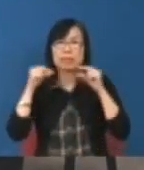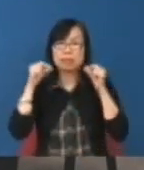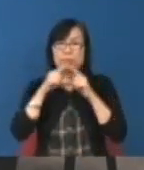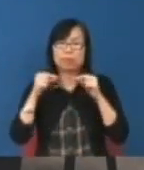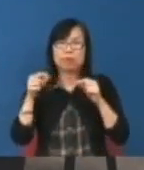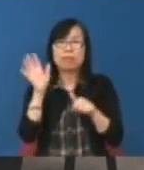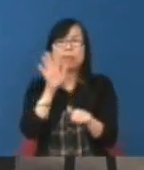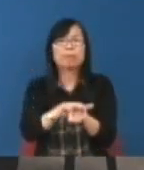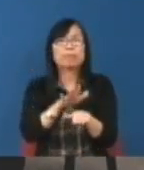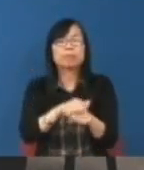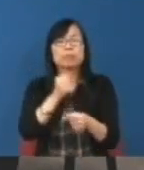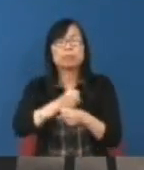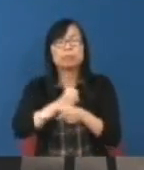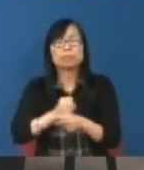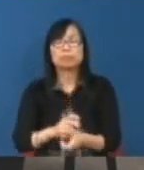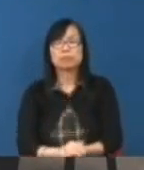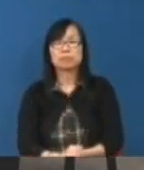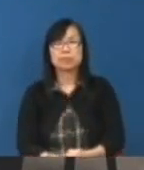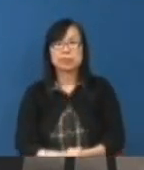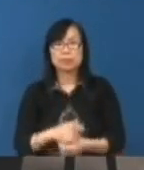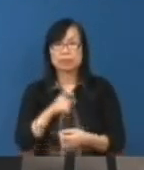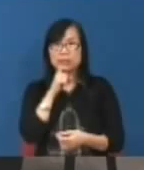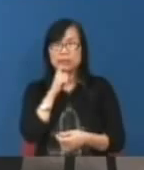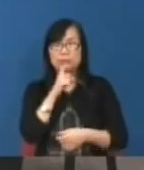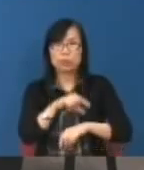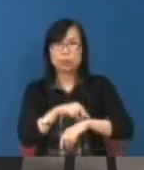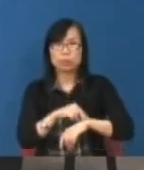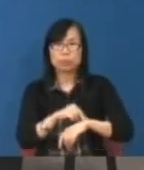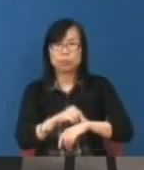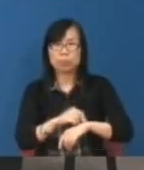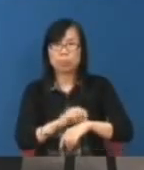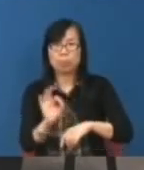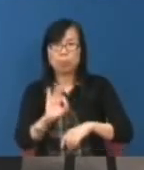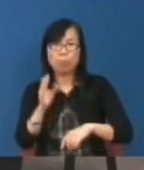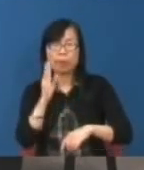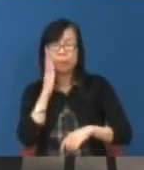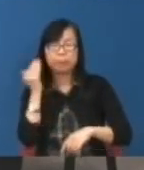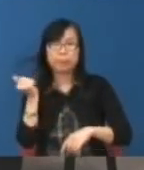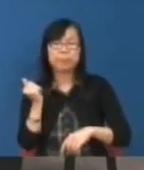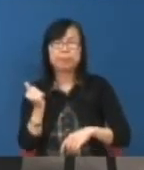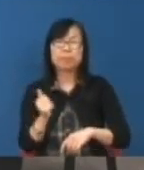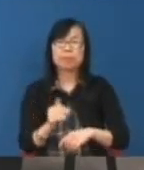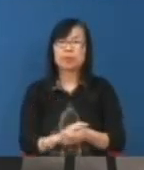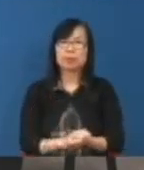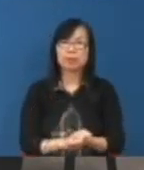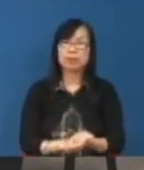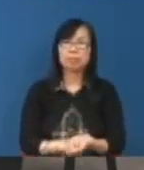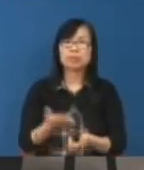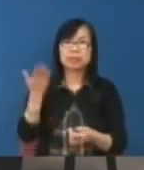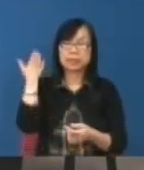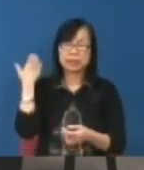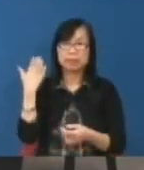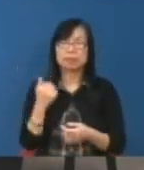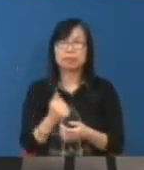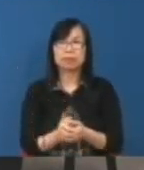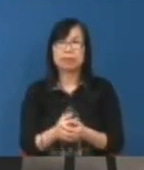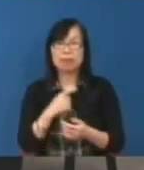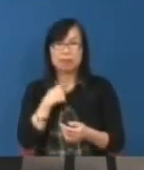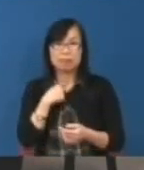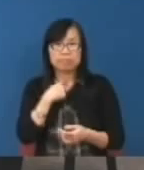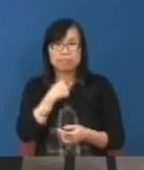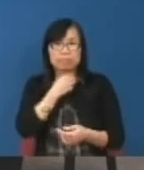首冇人冇得人尊重，所以有辱無榮呢個説話就調轉咗啦。即係喺當時阿曾夾硬